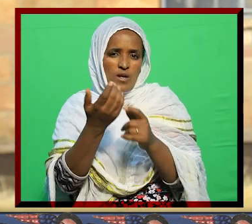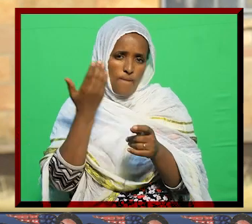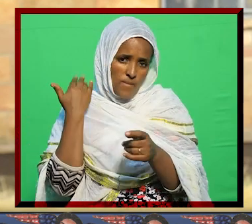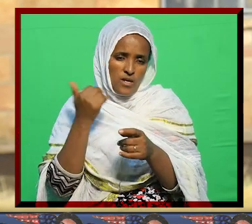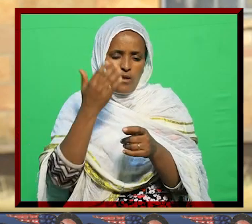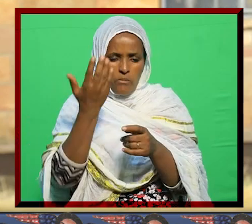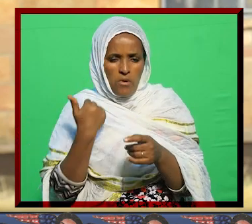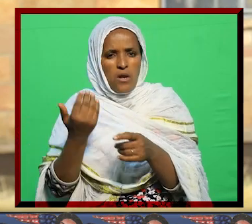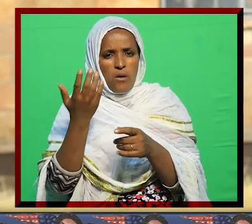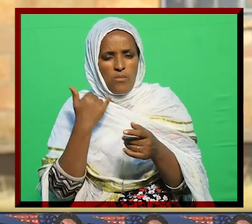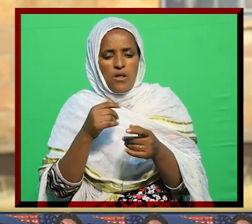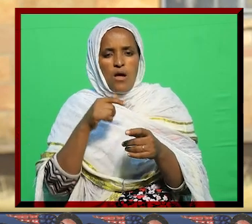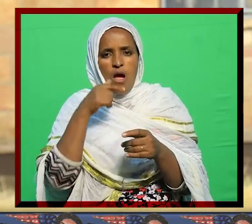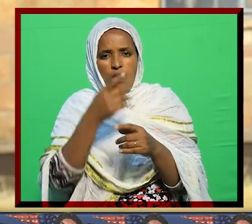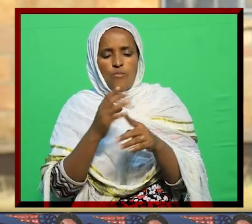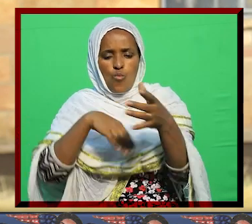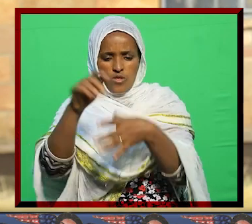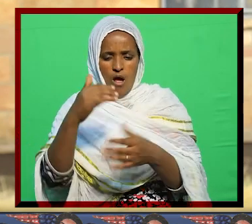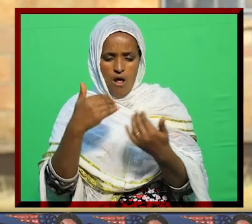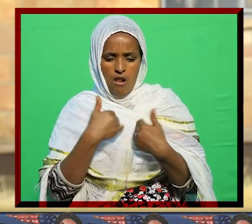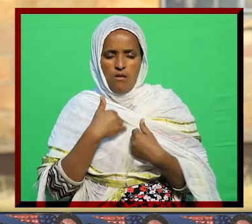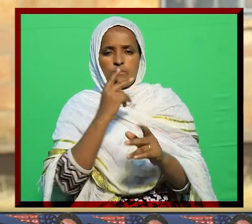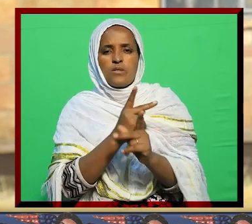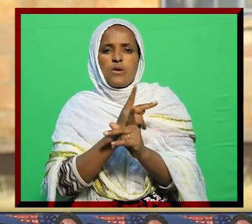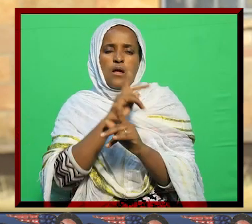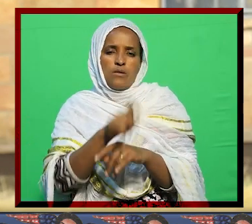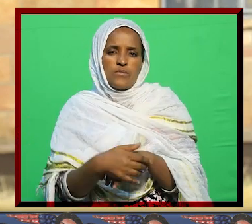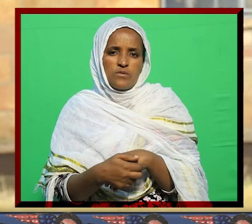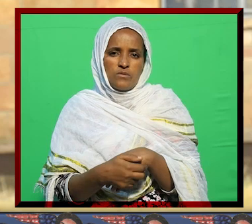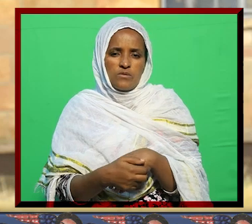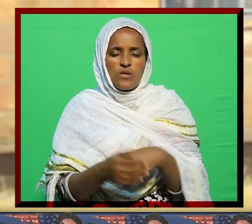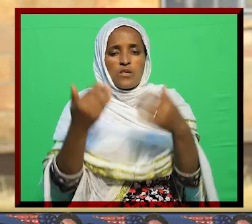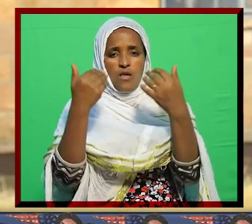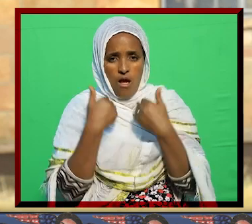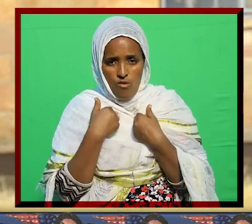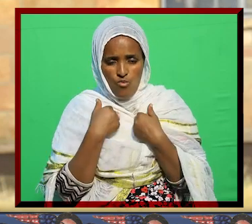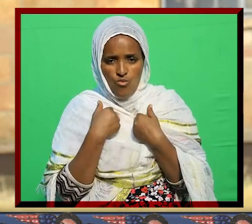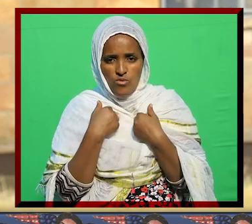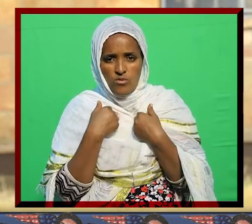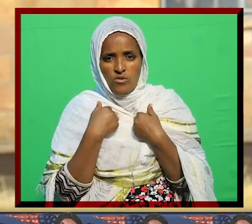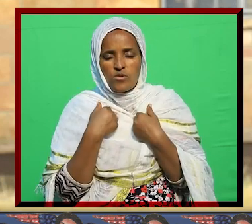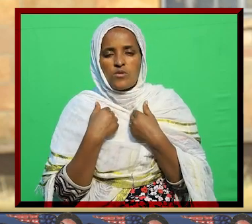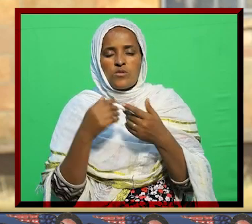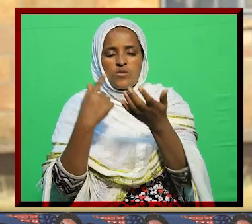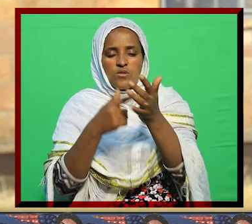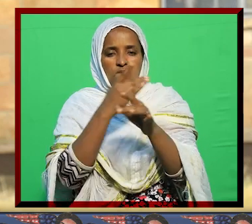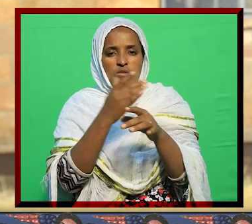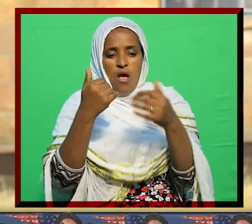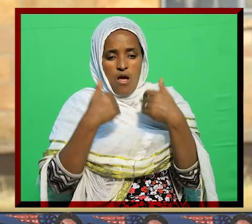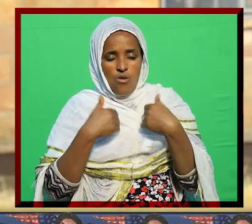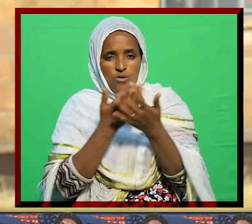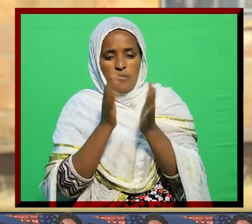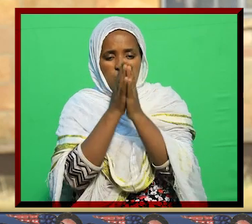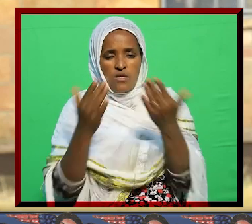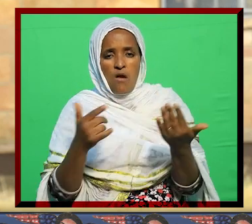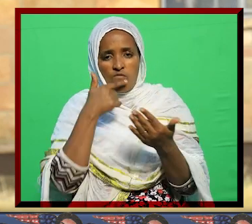ነበርን እየመጣን ያለው እና ከነበር ዓለም ለመውጣት ያለን እንኳን መጠበቅ አለብን። ያለውን ወአጽን ዘብከ ከማልቦ ዘይነሳ